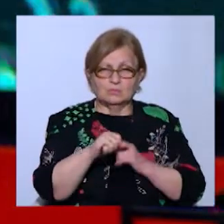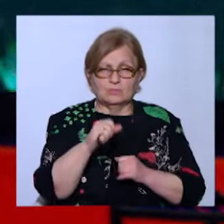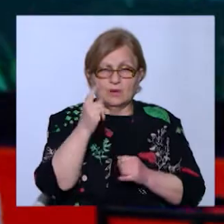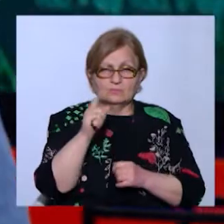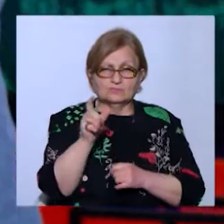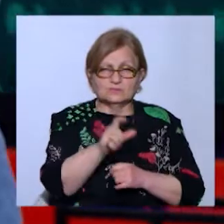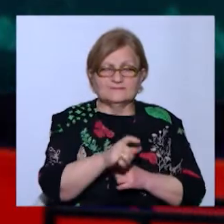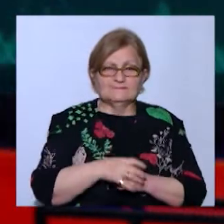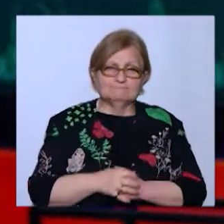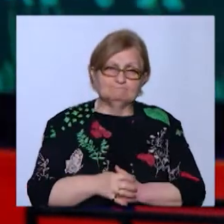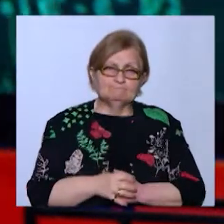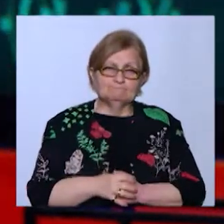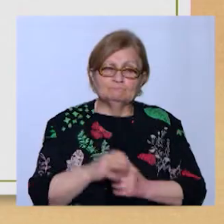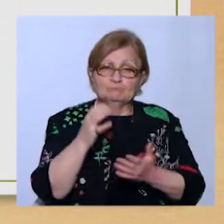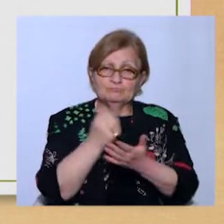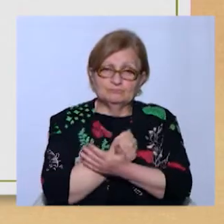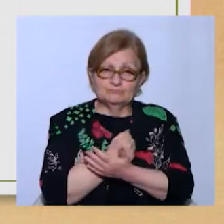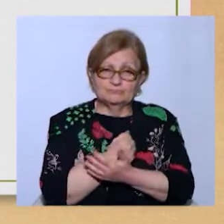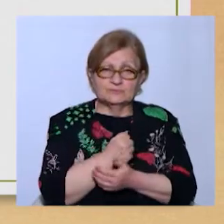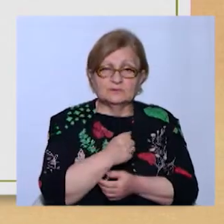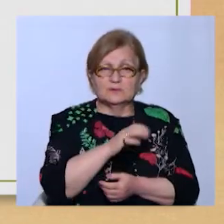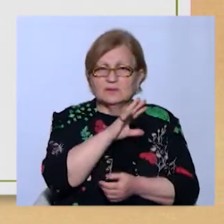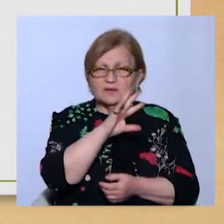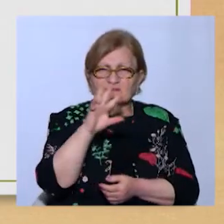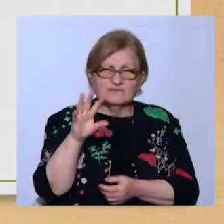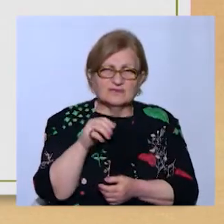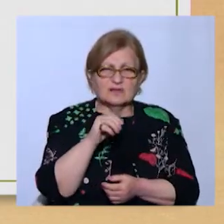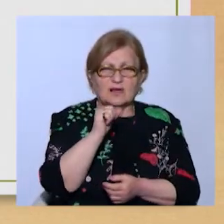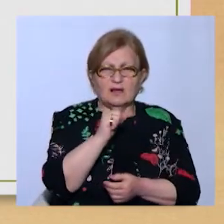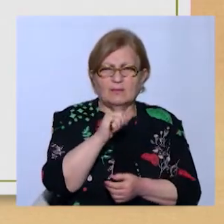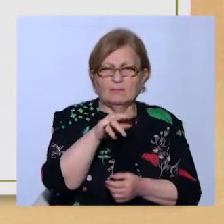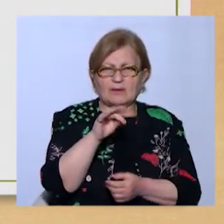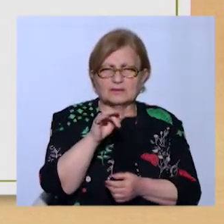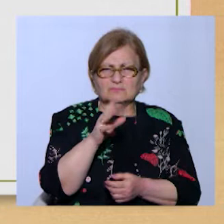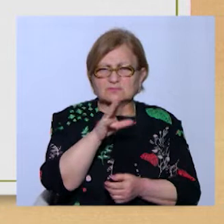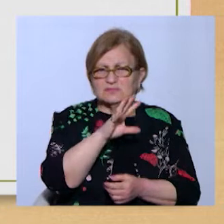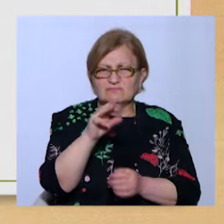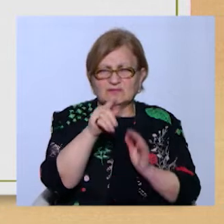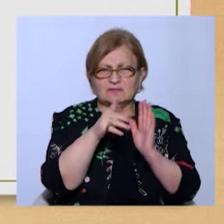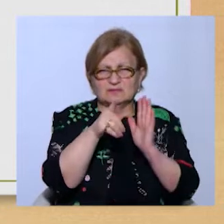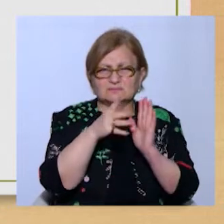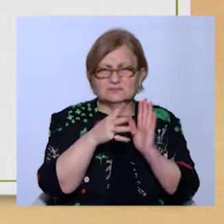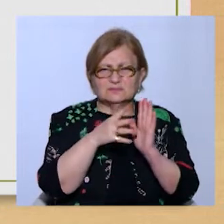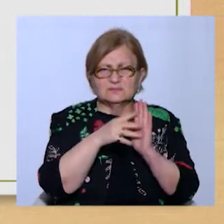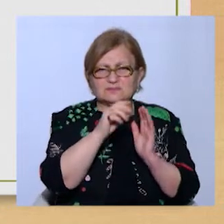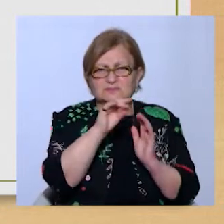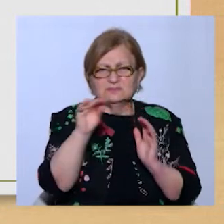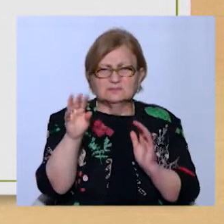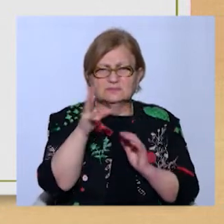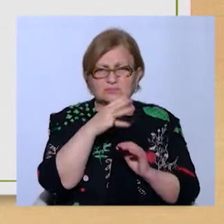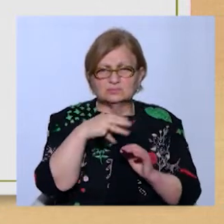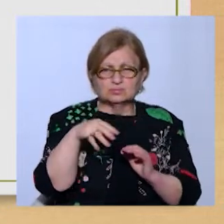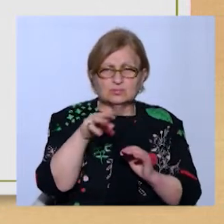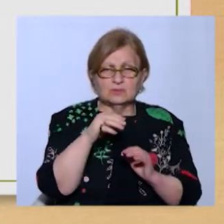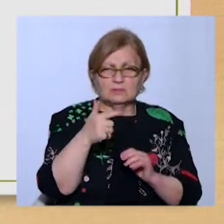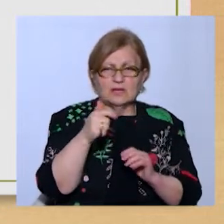ასეთი. იპოვეთ ა პარამეტრის ყველა მნიშვნელობა, რომელთათვისაც 9 ხარისხად x - 4ჯერ a + 1ჯერ 3